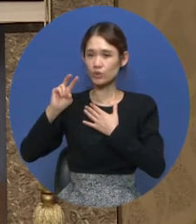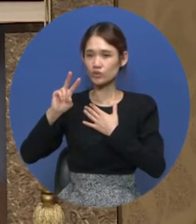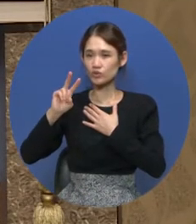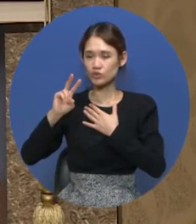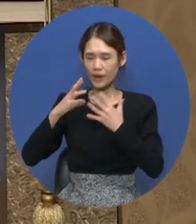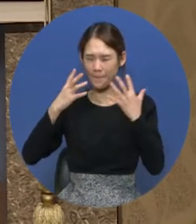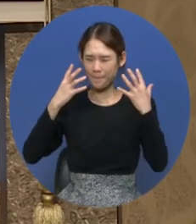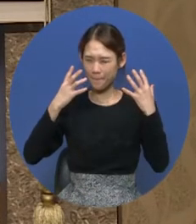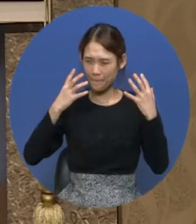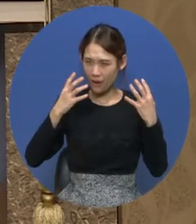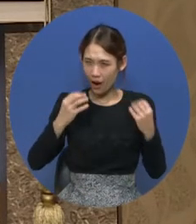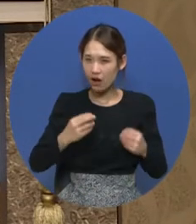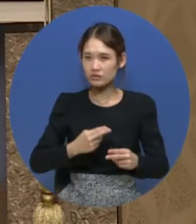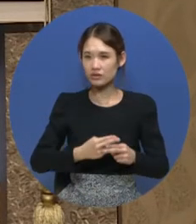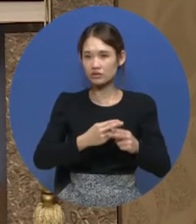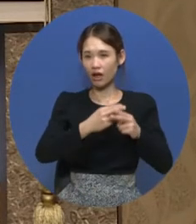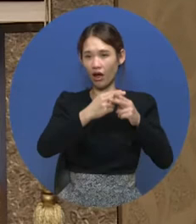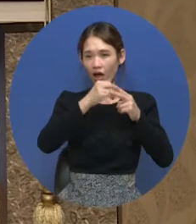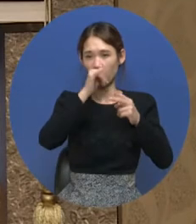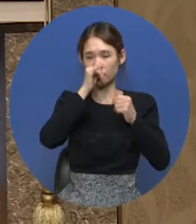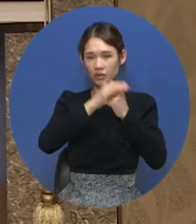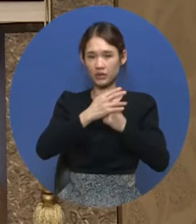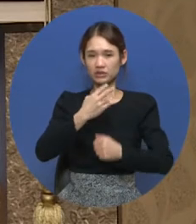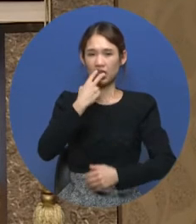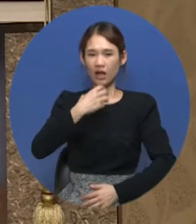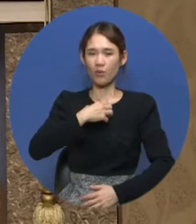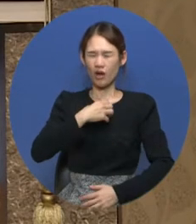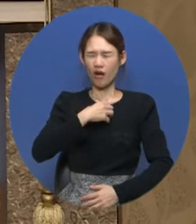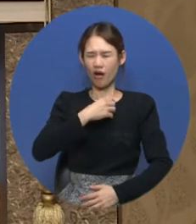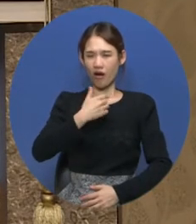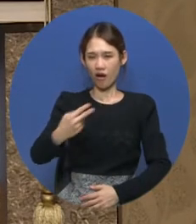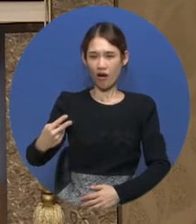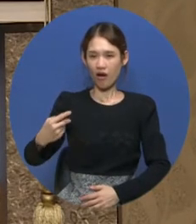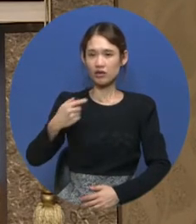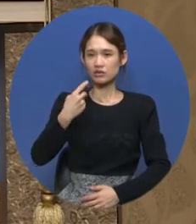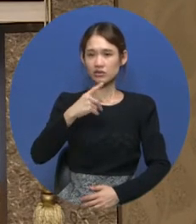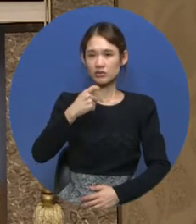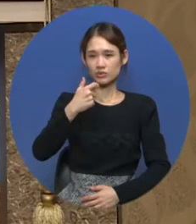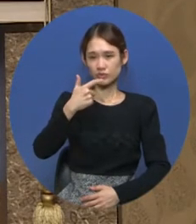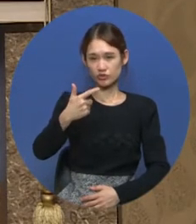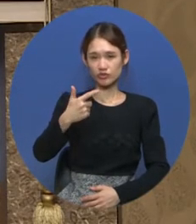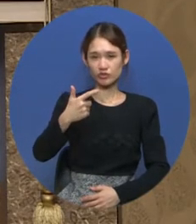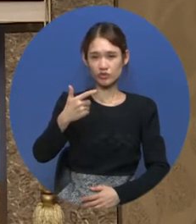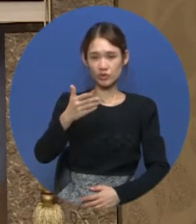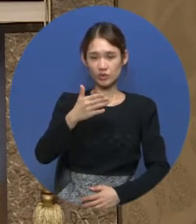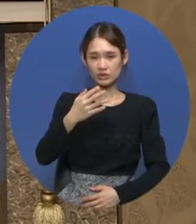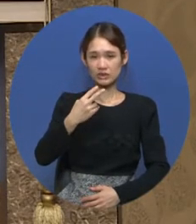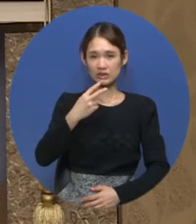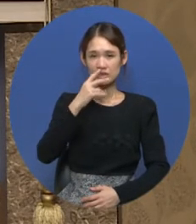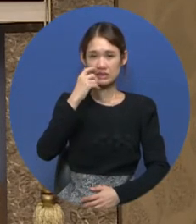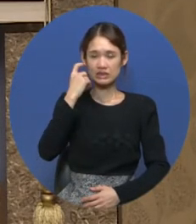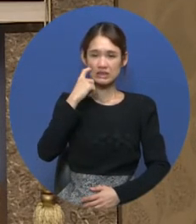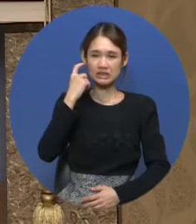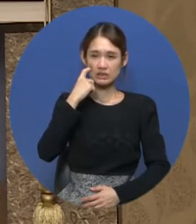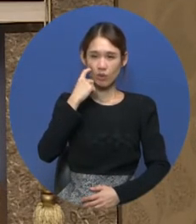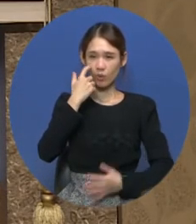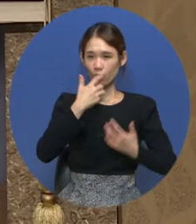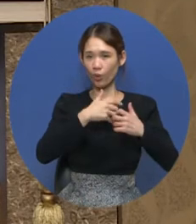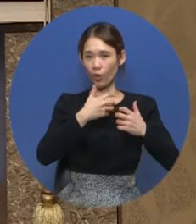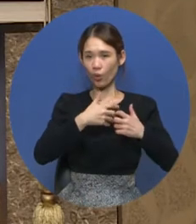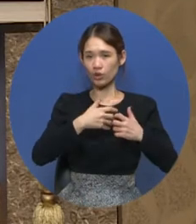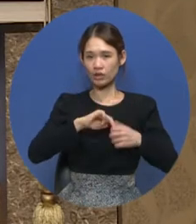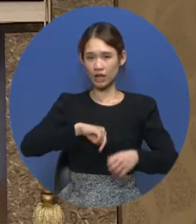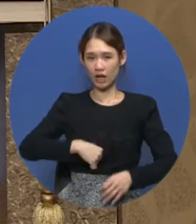굉장히 생명에 위험을 주는 거기 때문에 2010 86 년도에는 인공 옥기 라는 그 자가